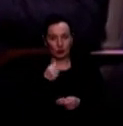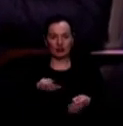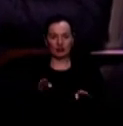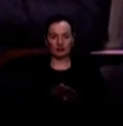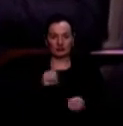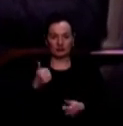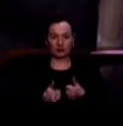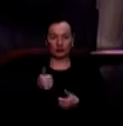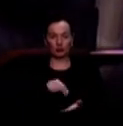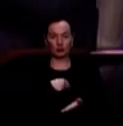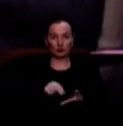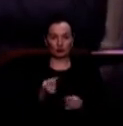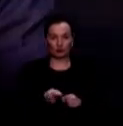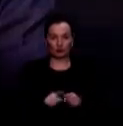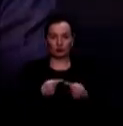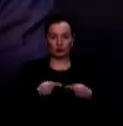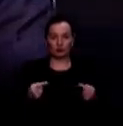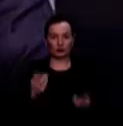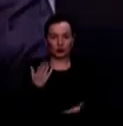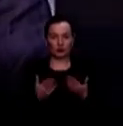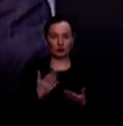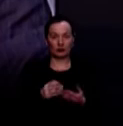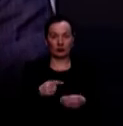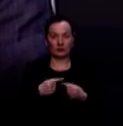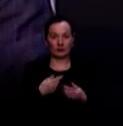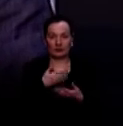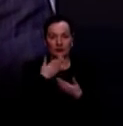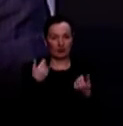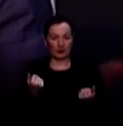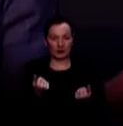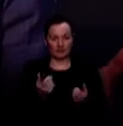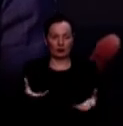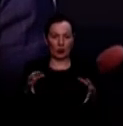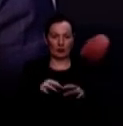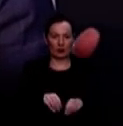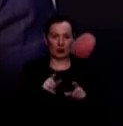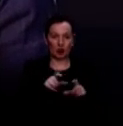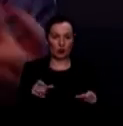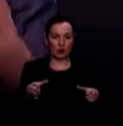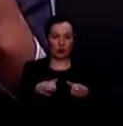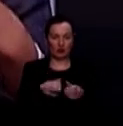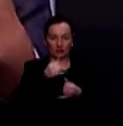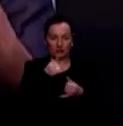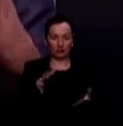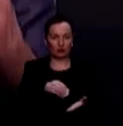продукцію. Якщо продукції немає фактично, то звичайно, що в нас об'єднані громади не можуть її купити. От у нас великим таким